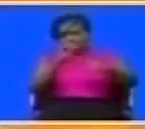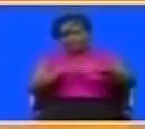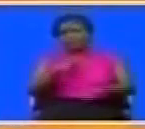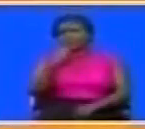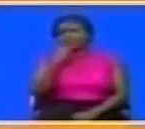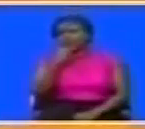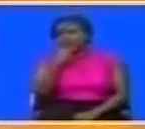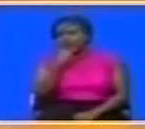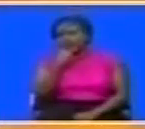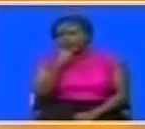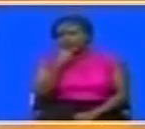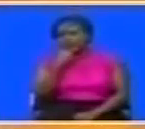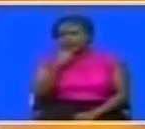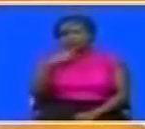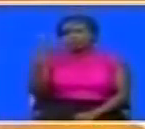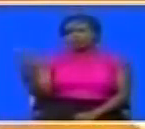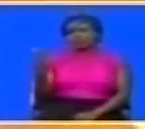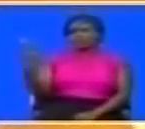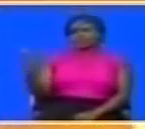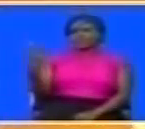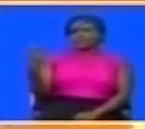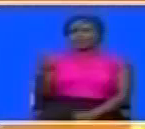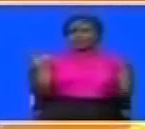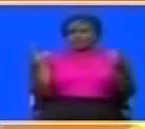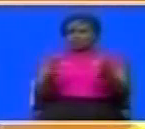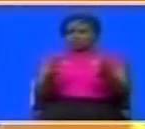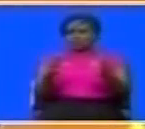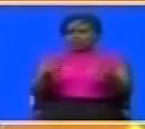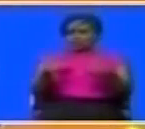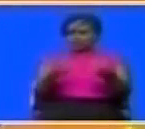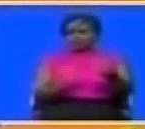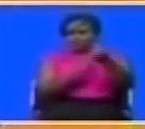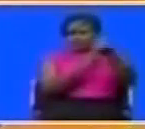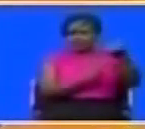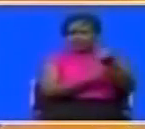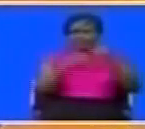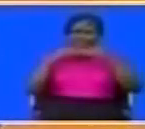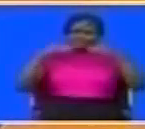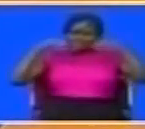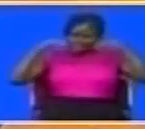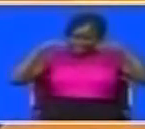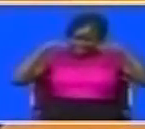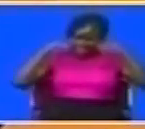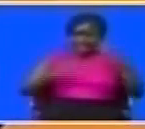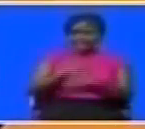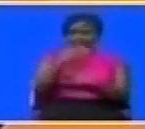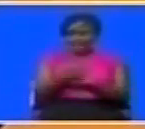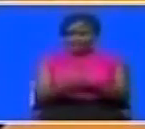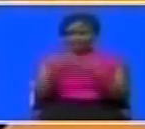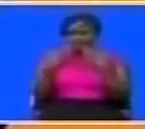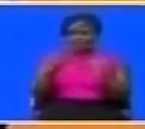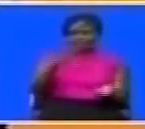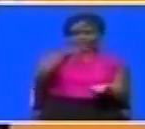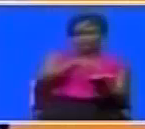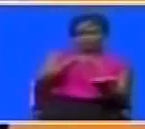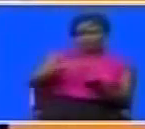Mahia siku ya Jumatano. Timu hiyo inatarajia kuwapa mashabiki wake sababu ya kutabasamu, hii ikiwa ni baada ya kumaliza katika